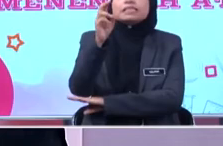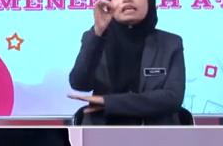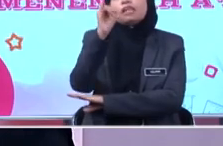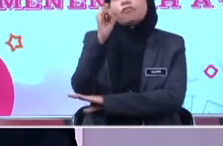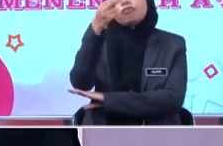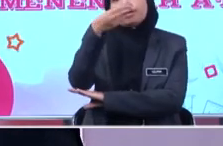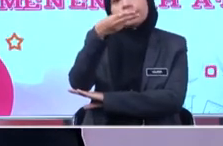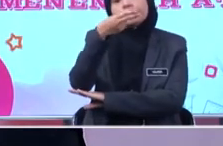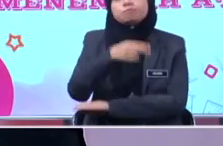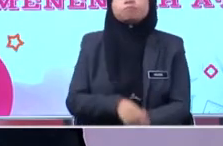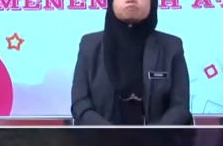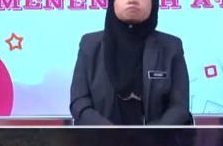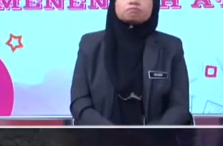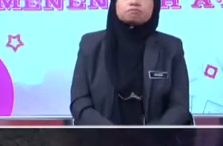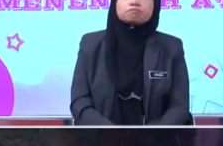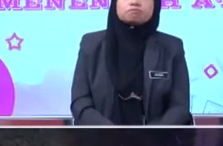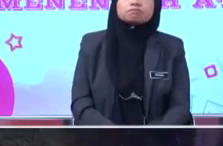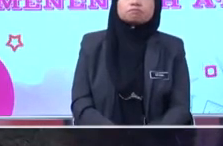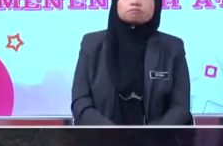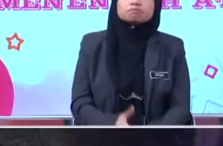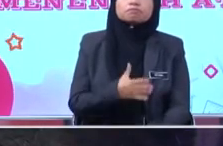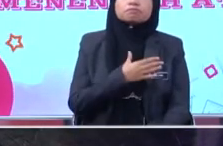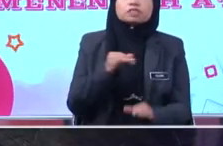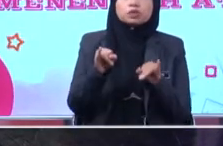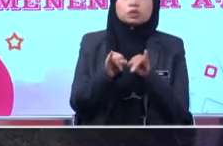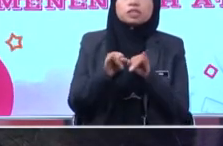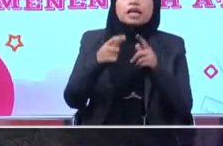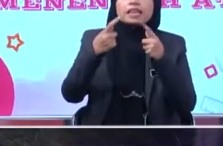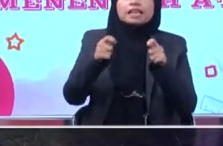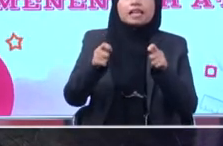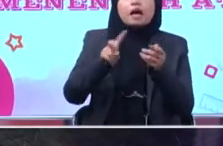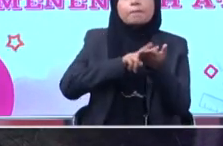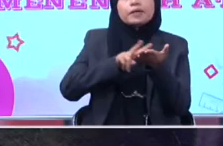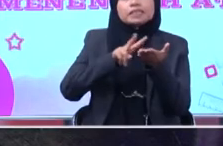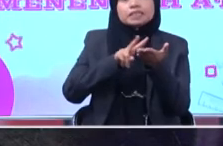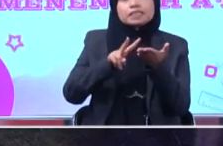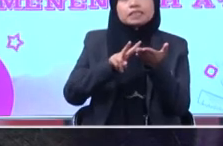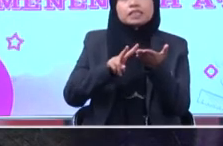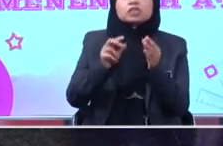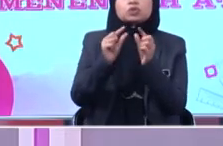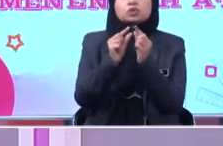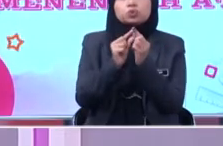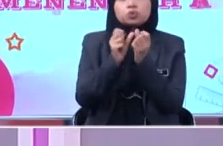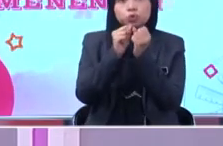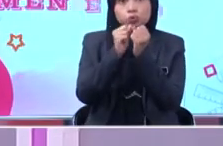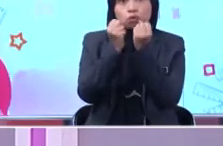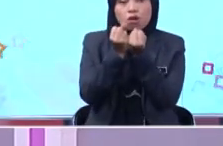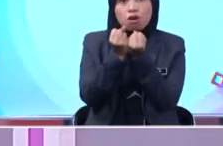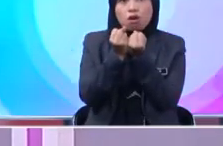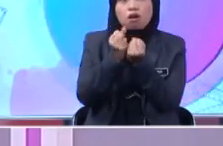Hakiki by Ustaz dan jika kita udah membacakan surah al-baqarah ayat